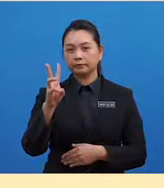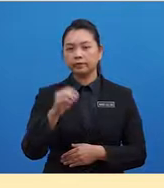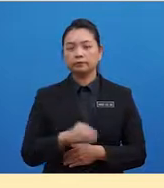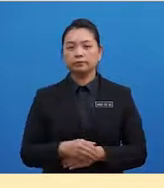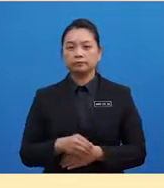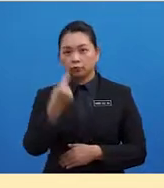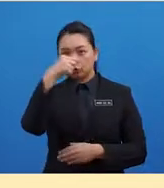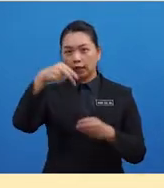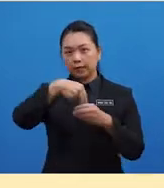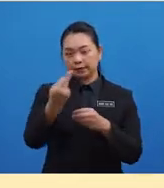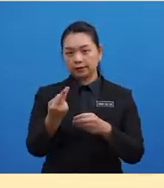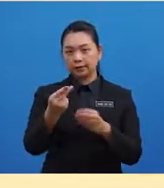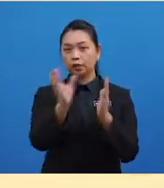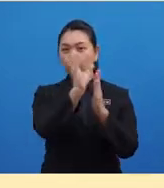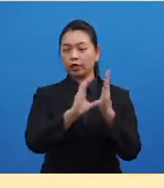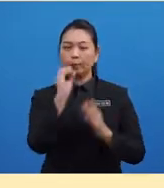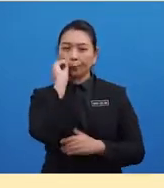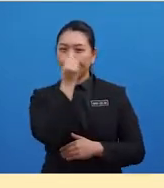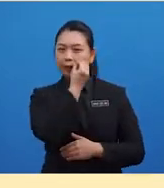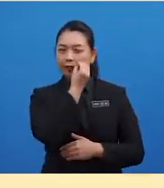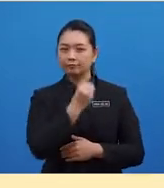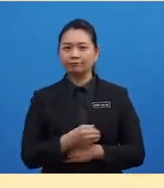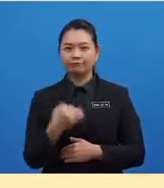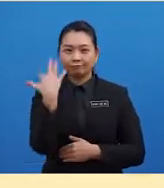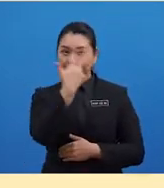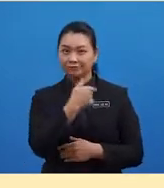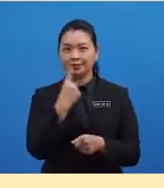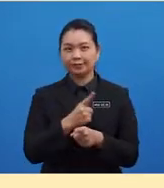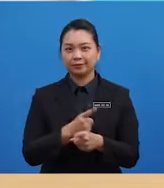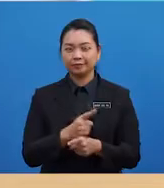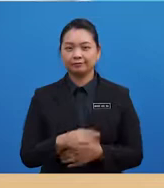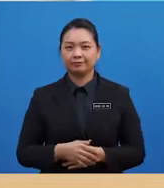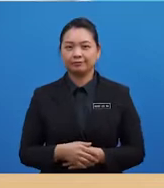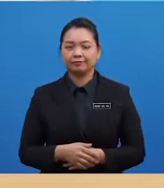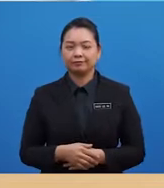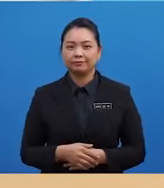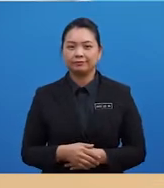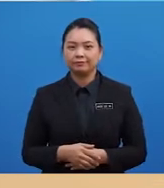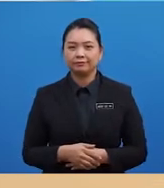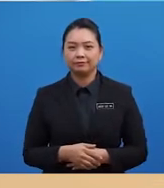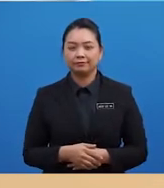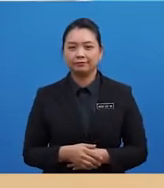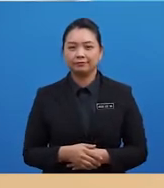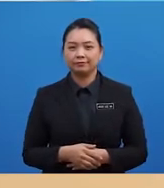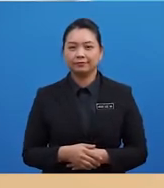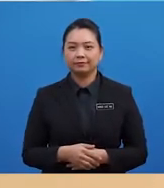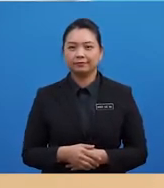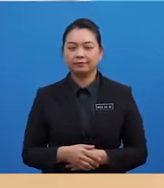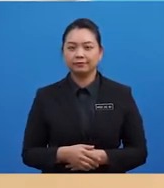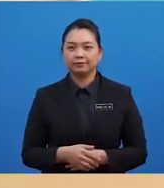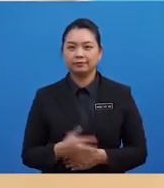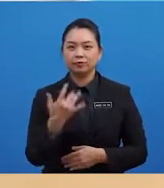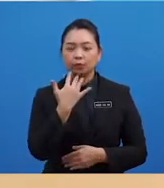untuk menghasilkan corak bunga. Menarik tak murid-murid? Ingat ya murid-murid, warna dan